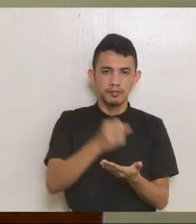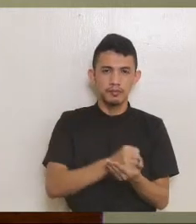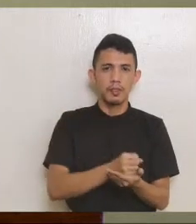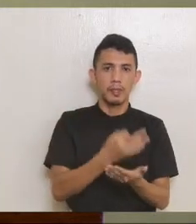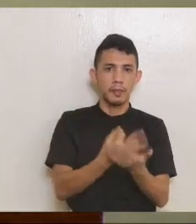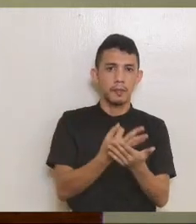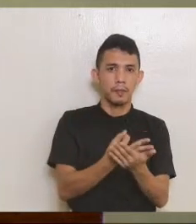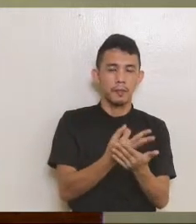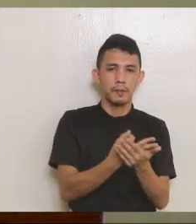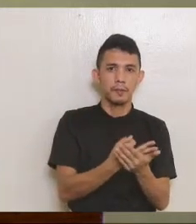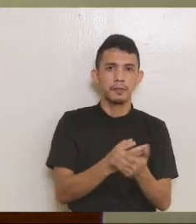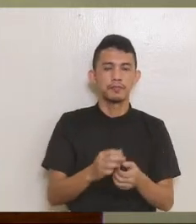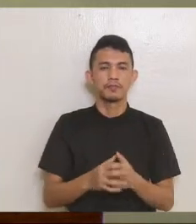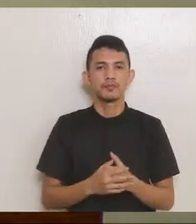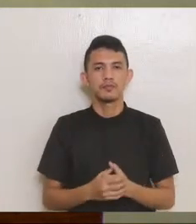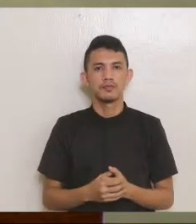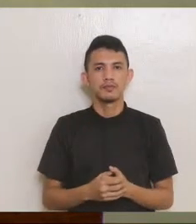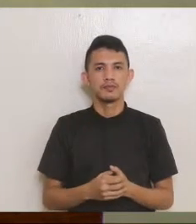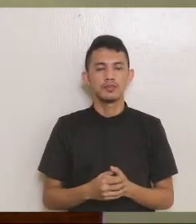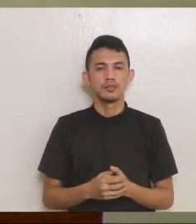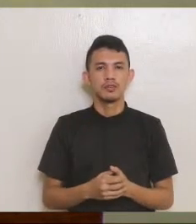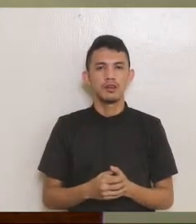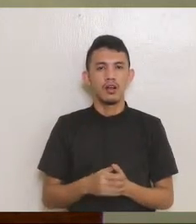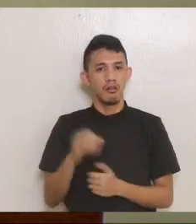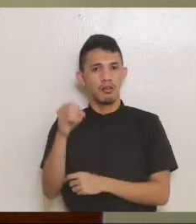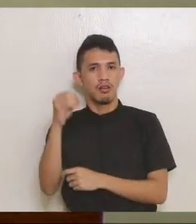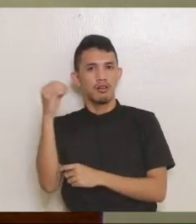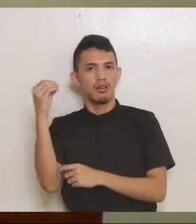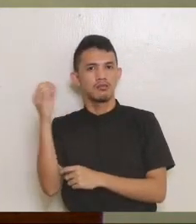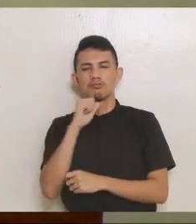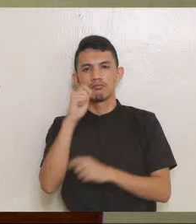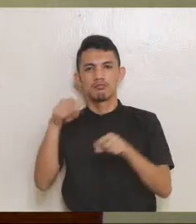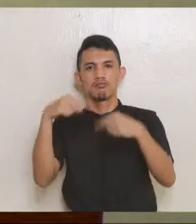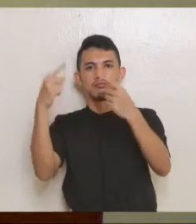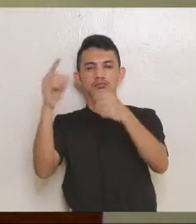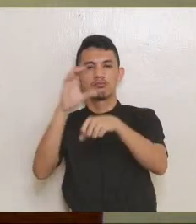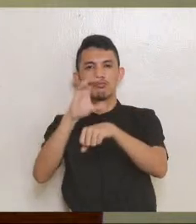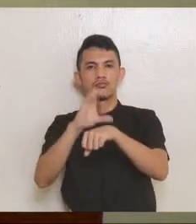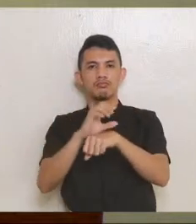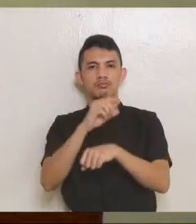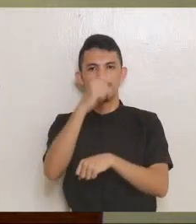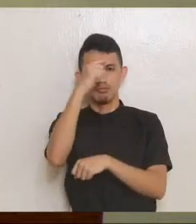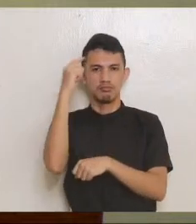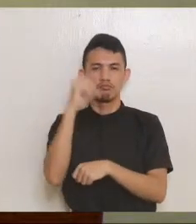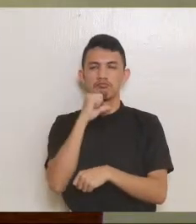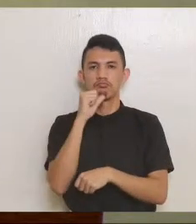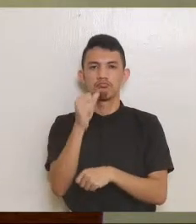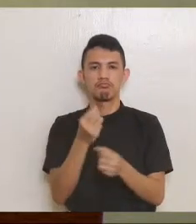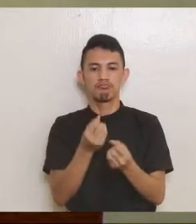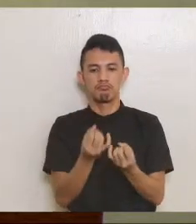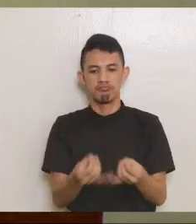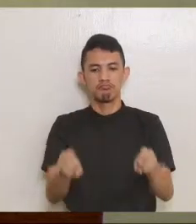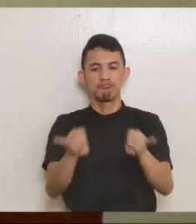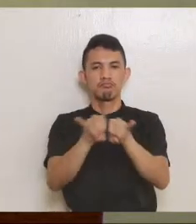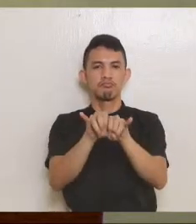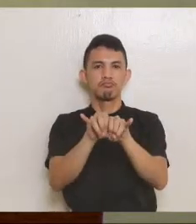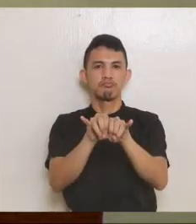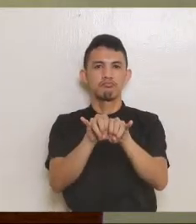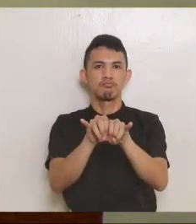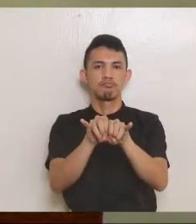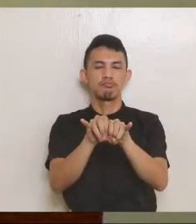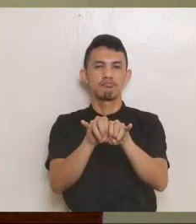kay para kanila dili na kana significant karon. Ingon pa ni Saint John Paul